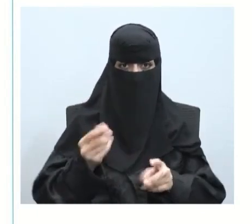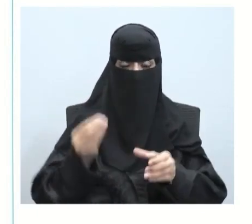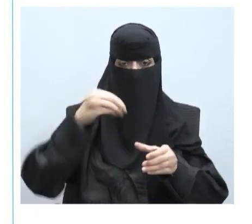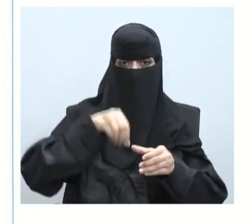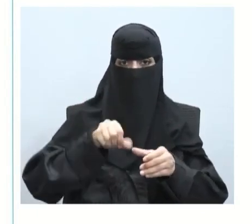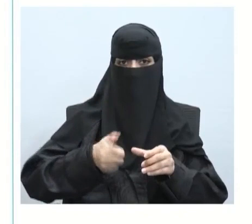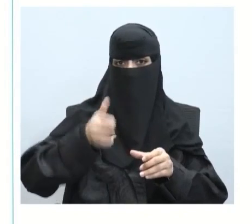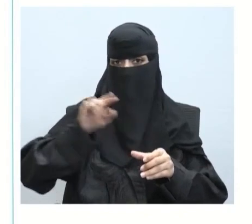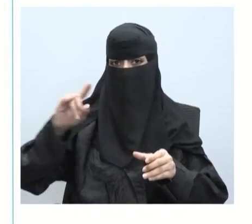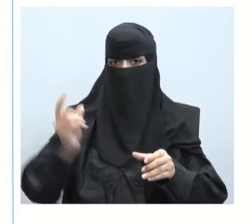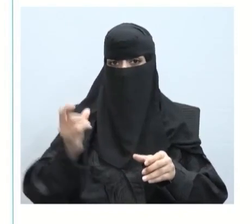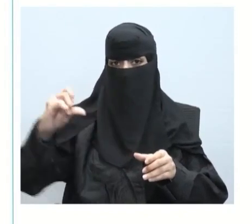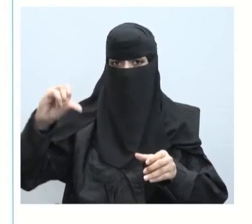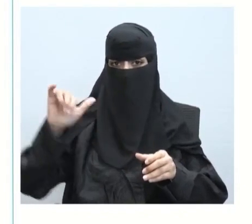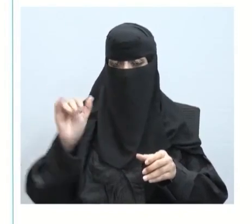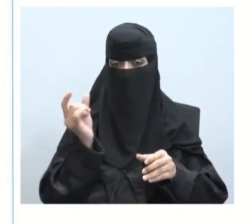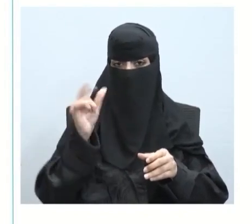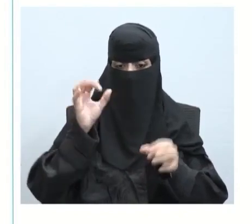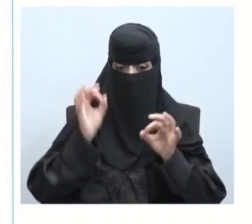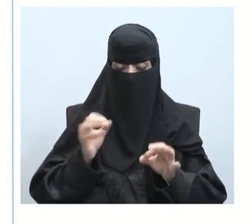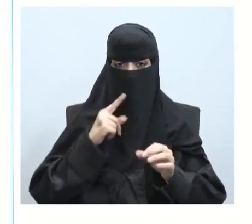نقوم بالتأكد من المنفذ،